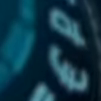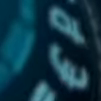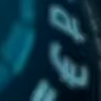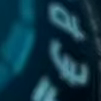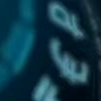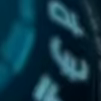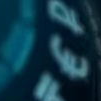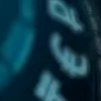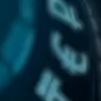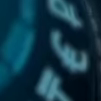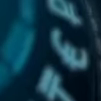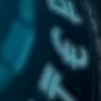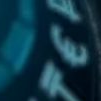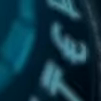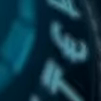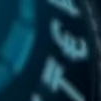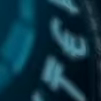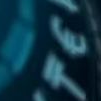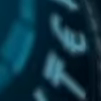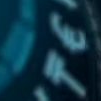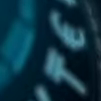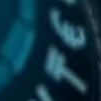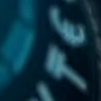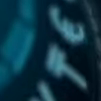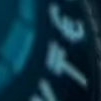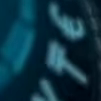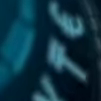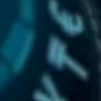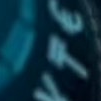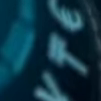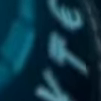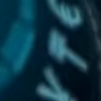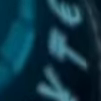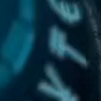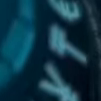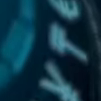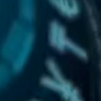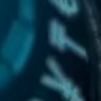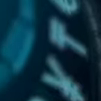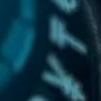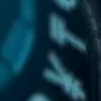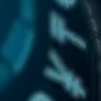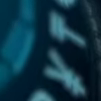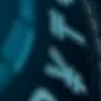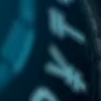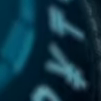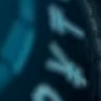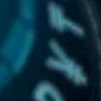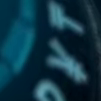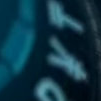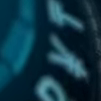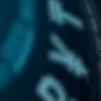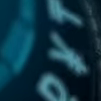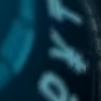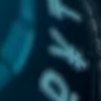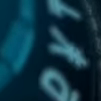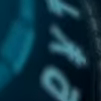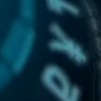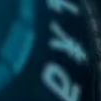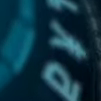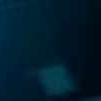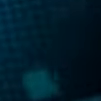Российский рубль 5 тенге 85 тиен. Китайский юань 54 тенге 30 тиен.